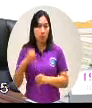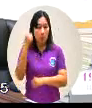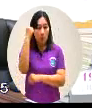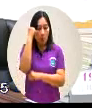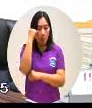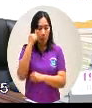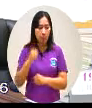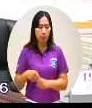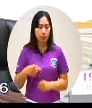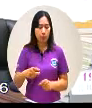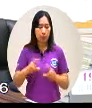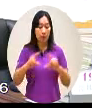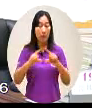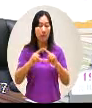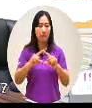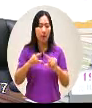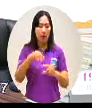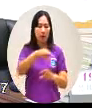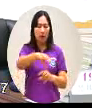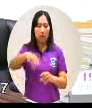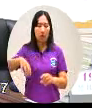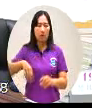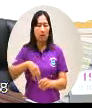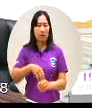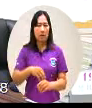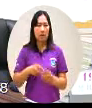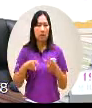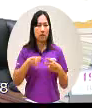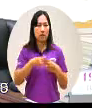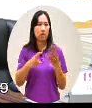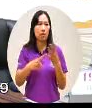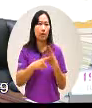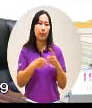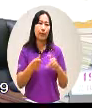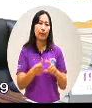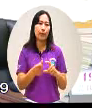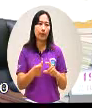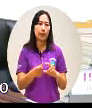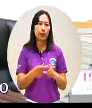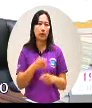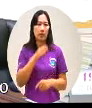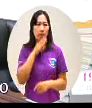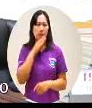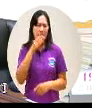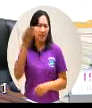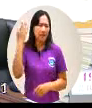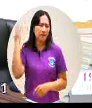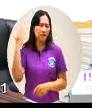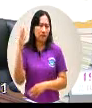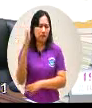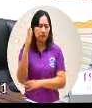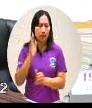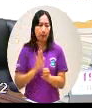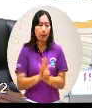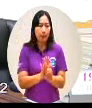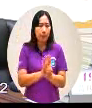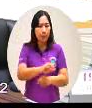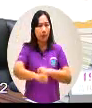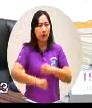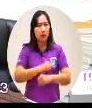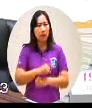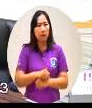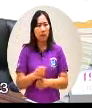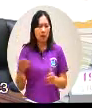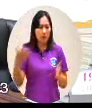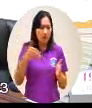工业区伫遮，这个无要紧，这过去65年，因为咱的这个时代建设吼，政府都推动啊，到即马同款安尼推动吼，